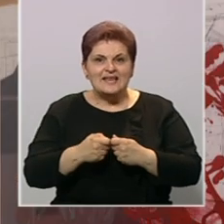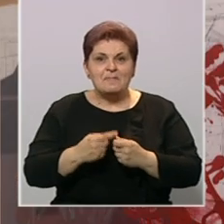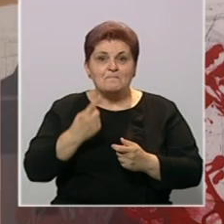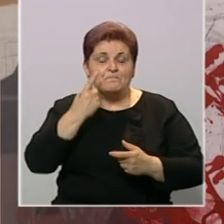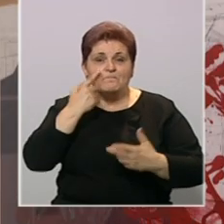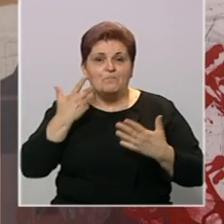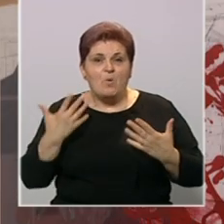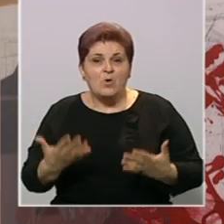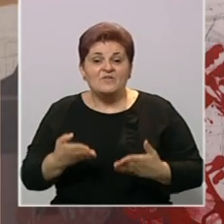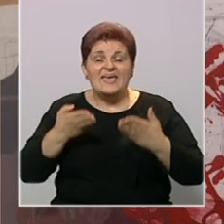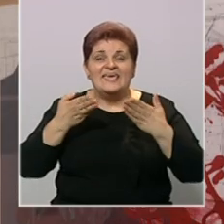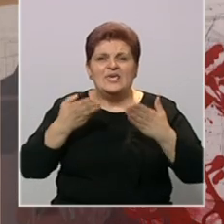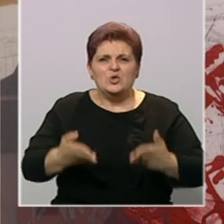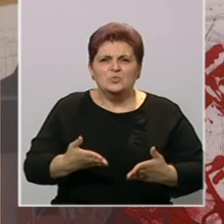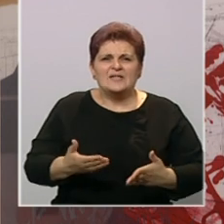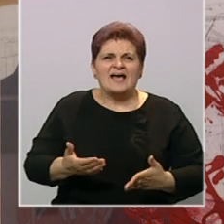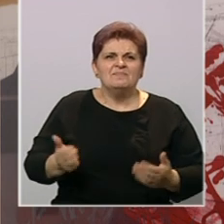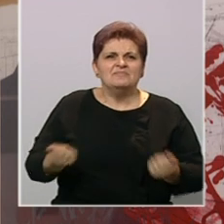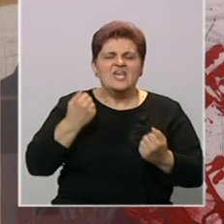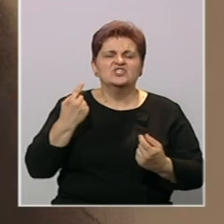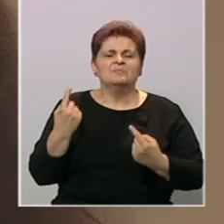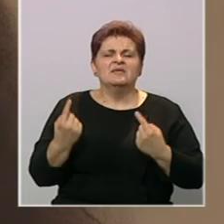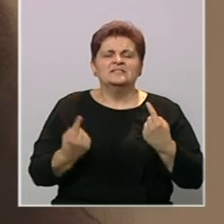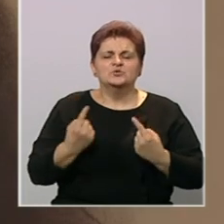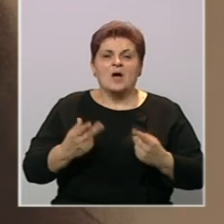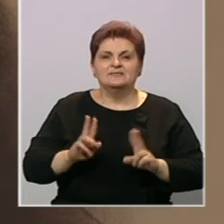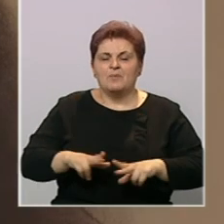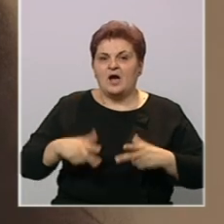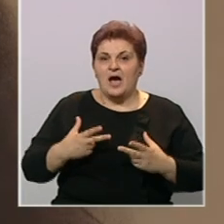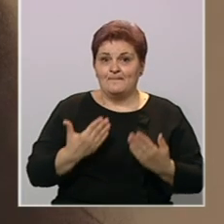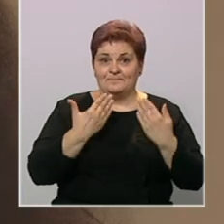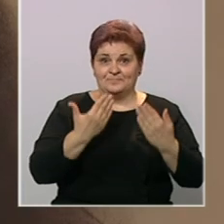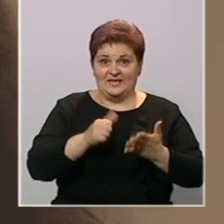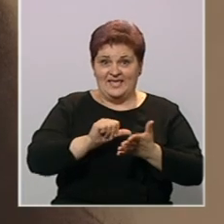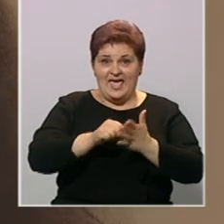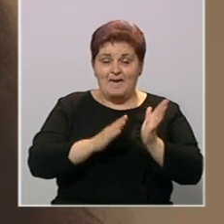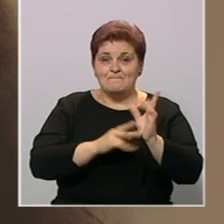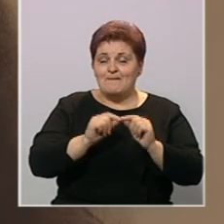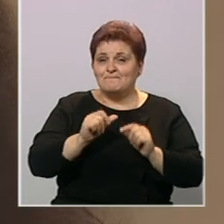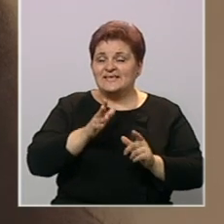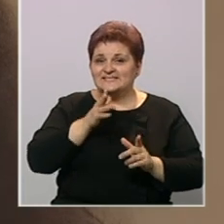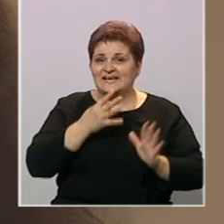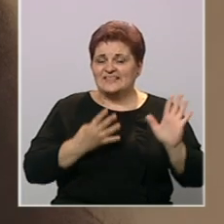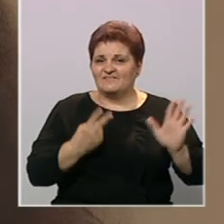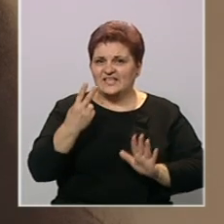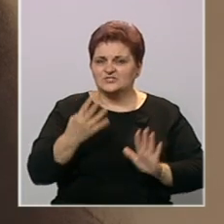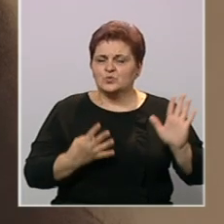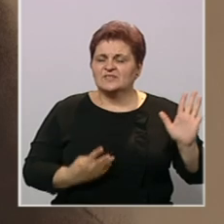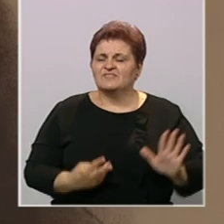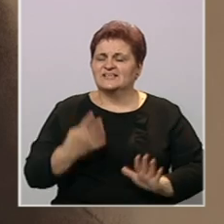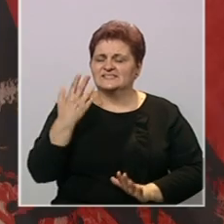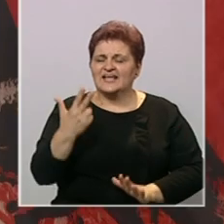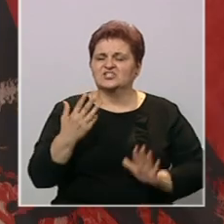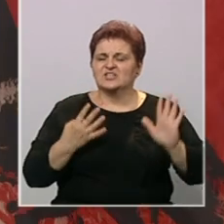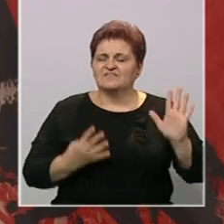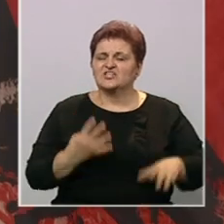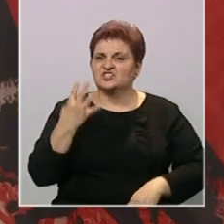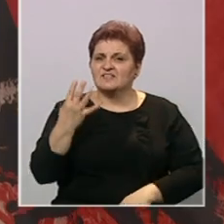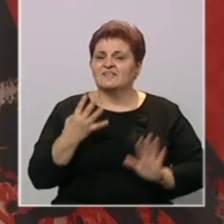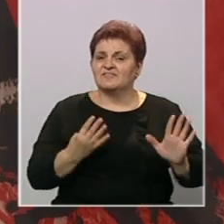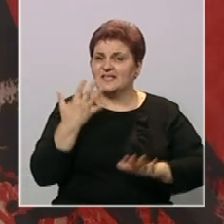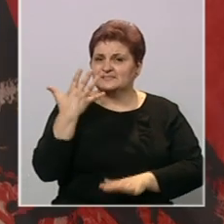da u takvim ekstremnim situacijama prežive. Izložbu grafičke mape Sarajevo 92., 93., 94.